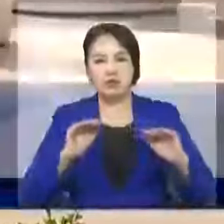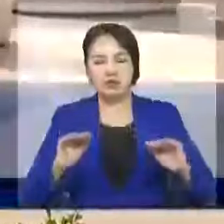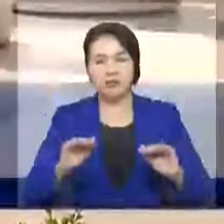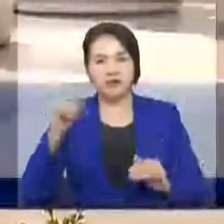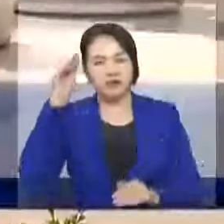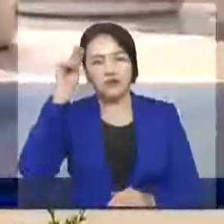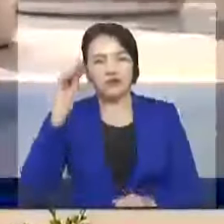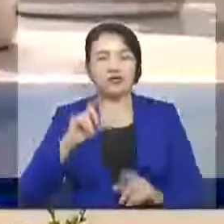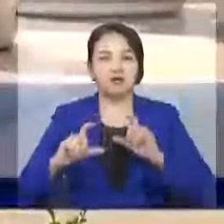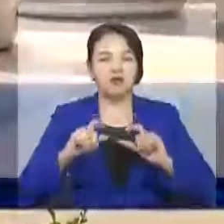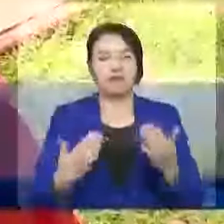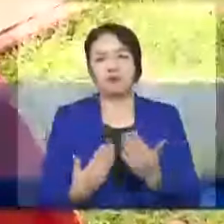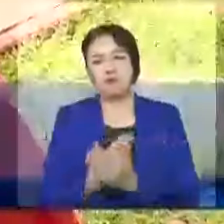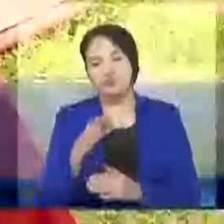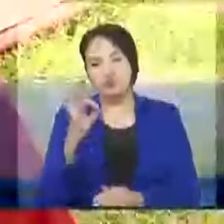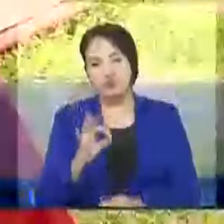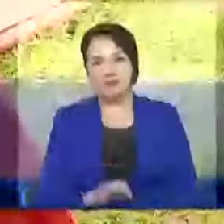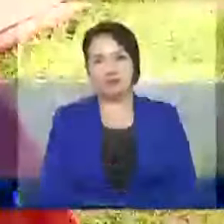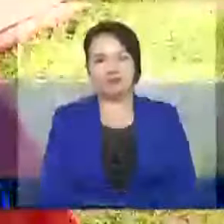учатся здесь играть в шахматы с нуля.